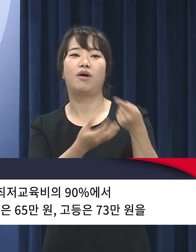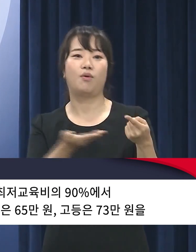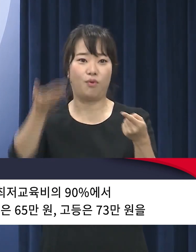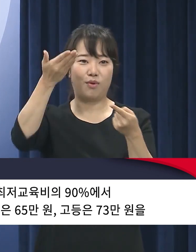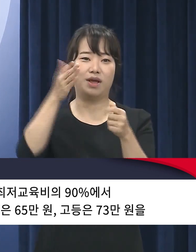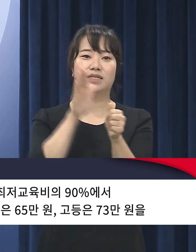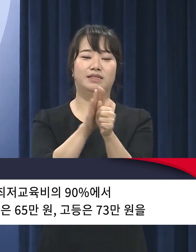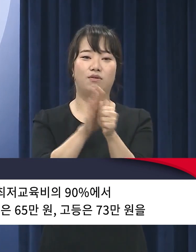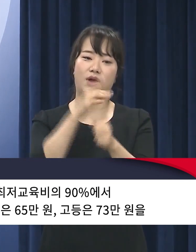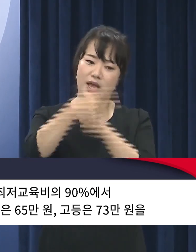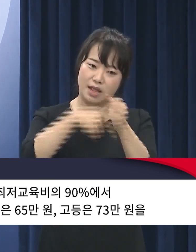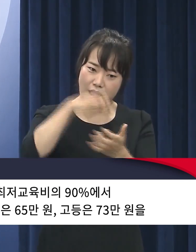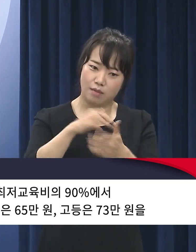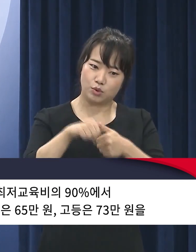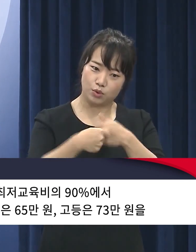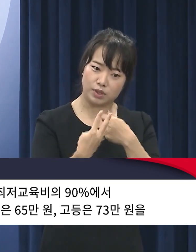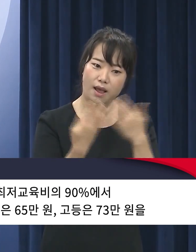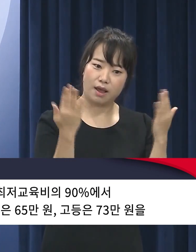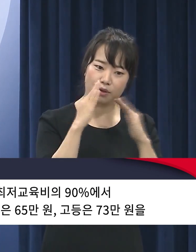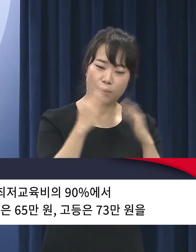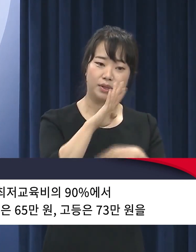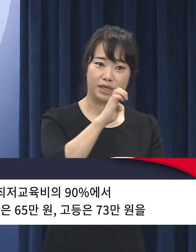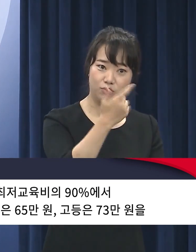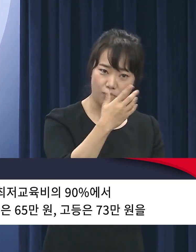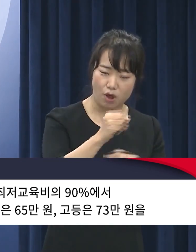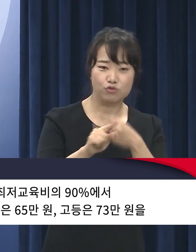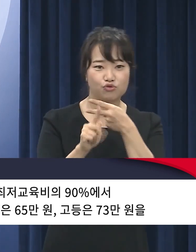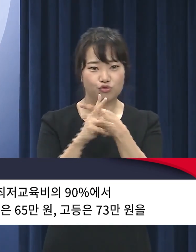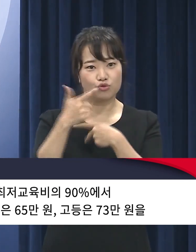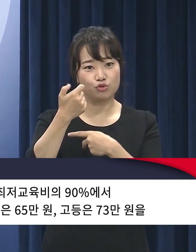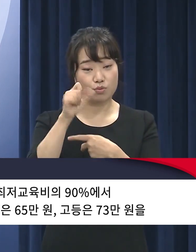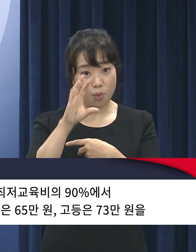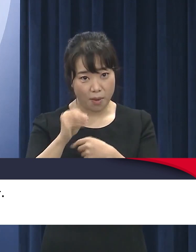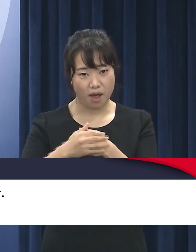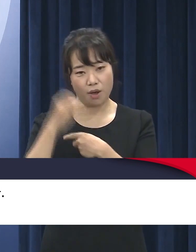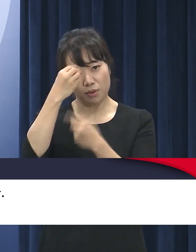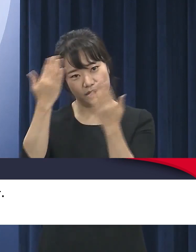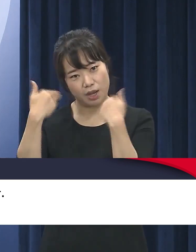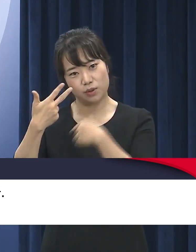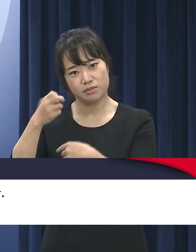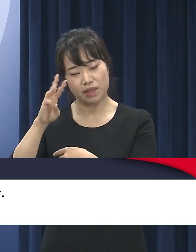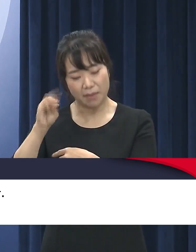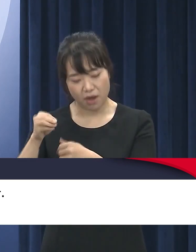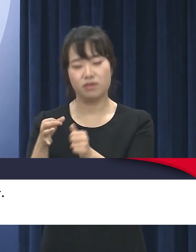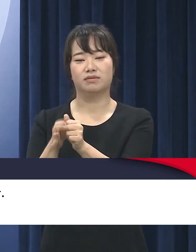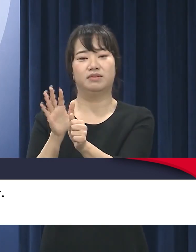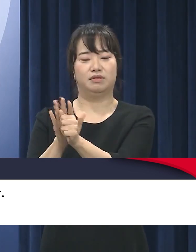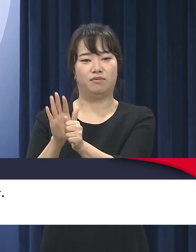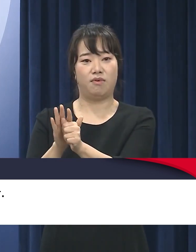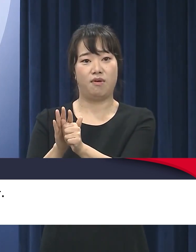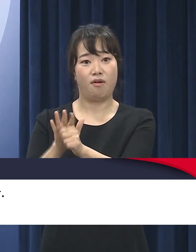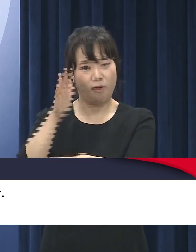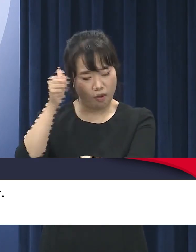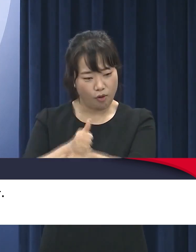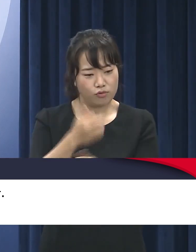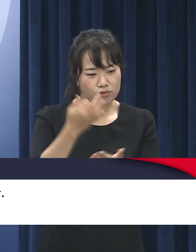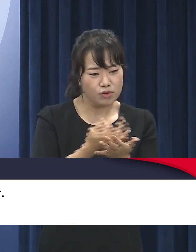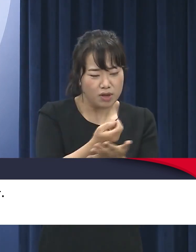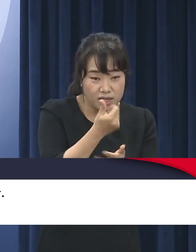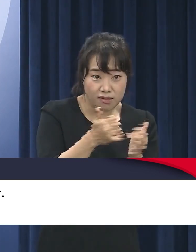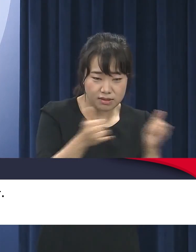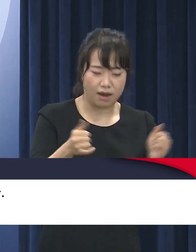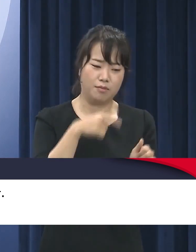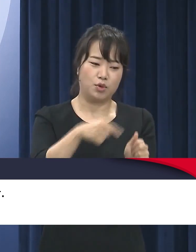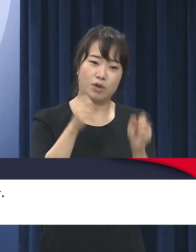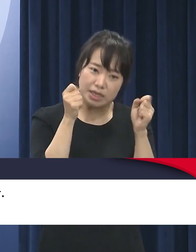인상하여 연간 초등은 46만 원, 중등은 65만 원, 고등은 73만 원을 지원하는 등 저소득층의 교육